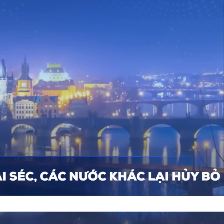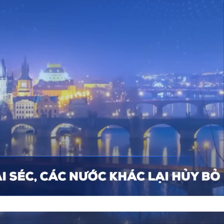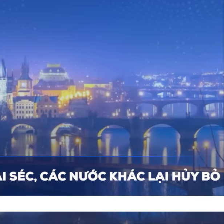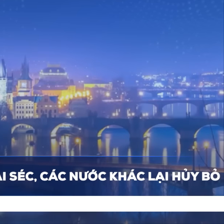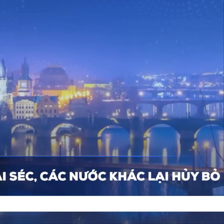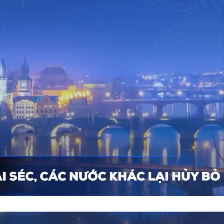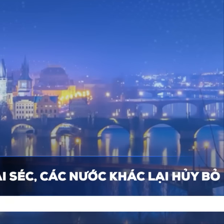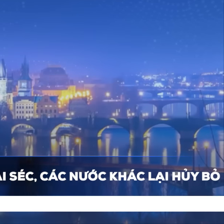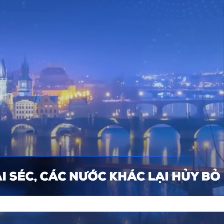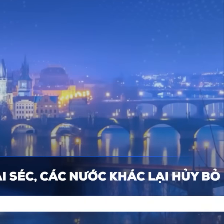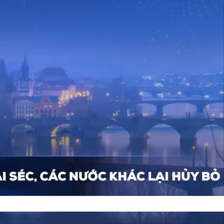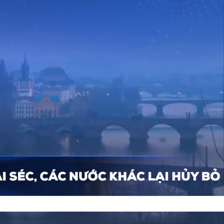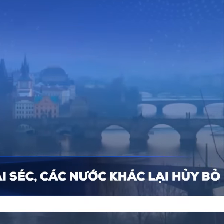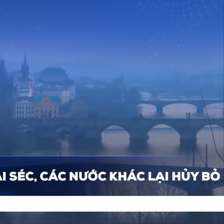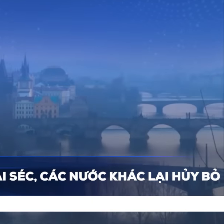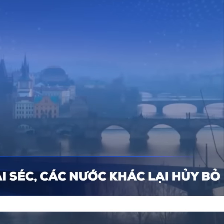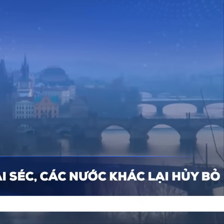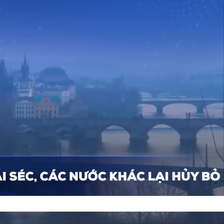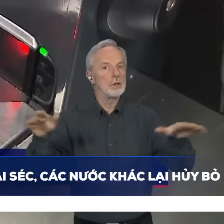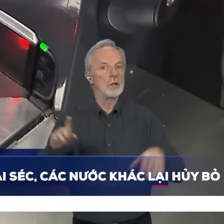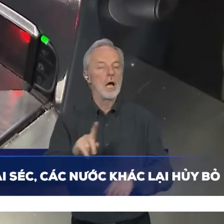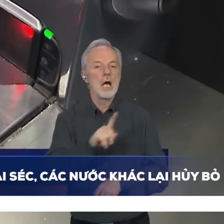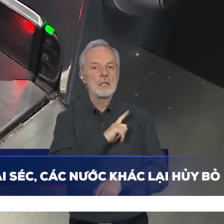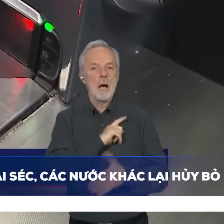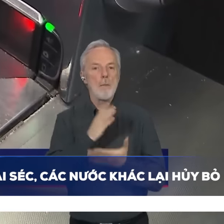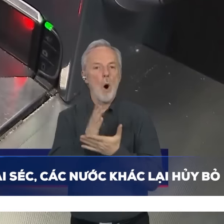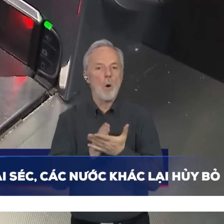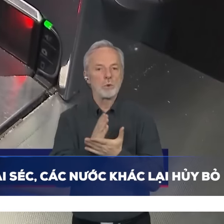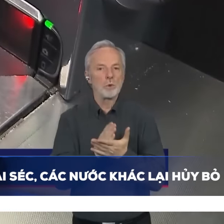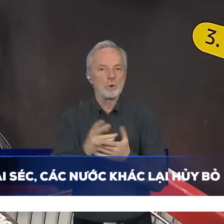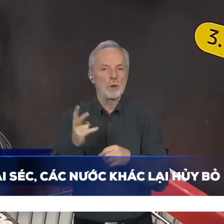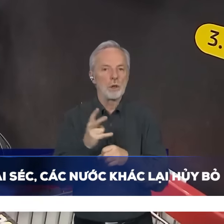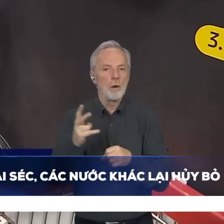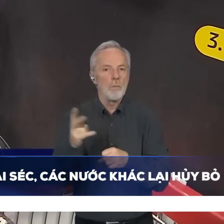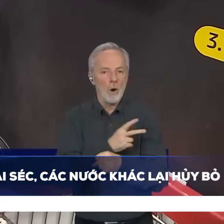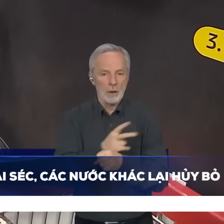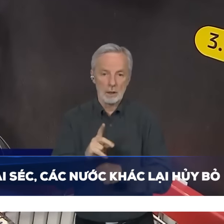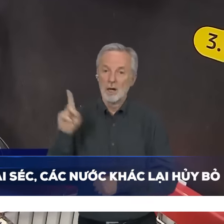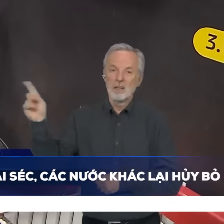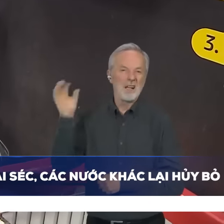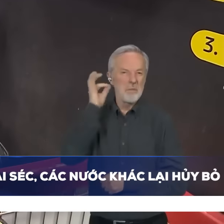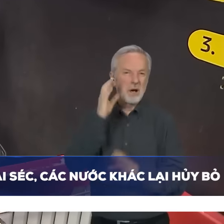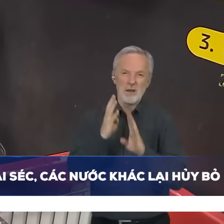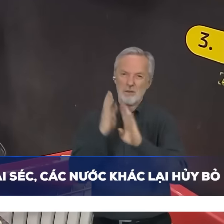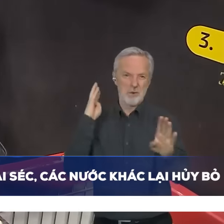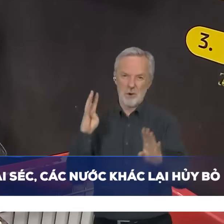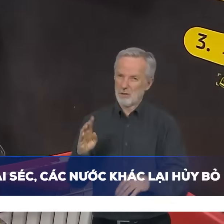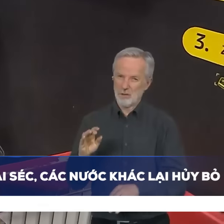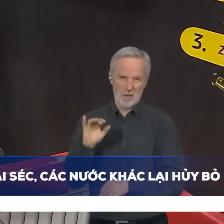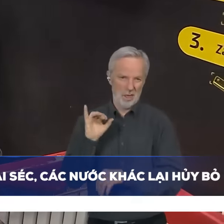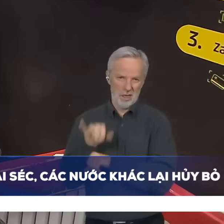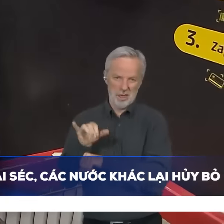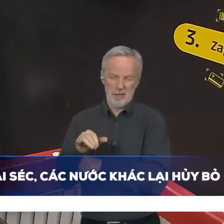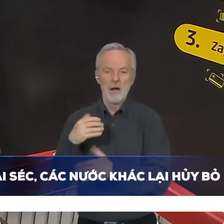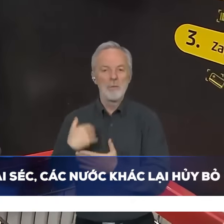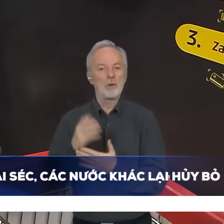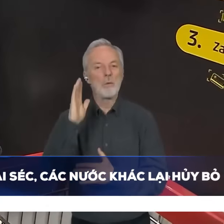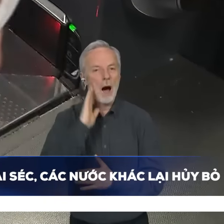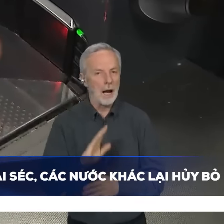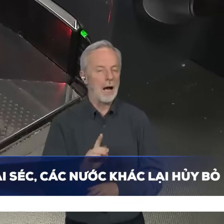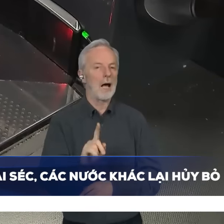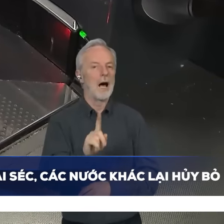nhiều cửa hàng lắp đặt hình thức thanh toán như này. Bà Yana Honsova không thích việc phải xếp hàng tại quầy tính tiền, nên